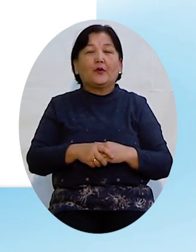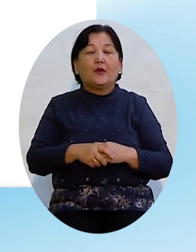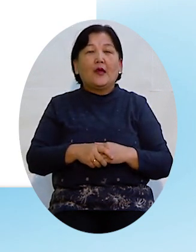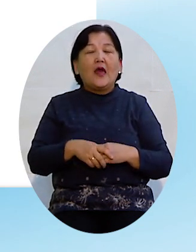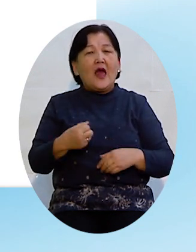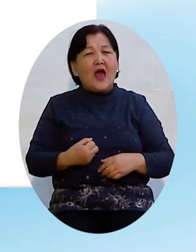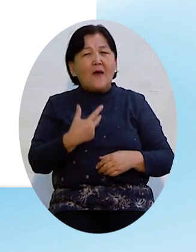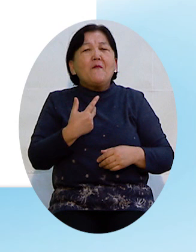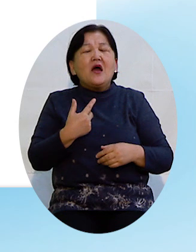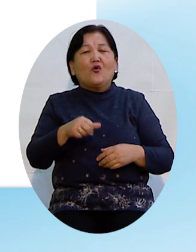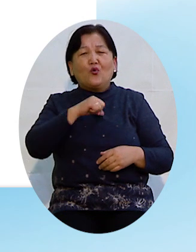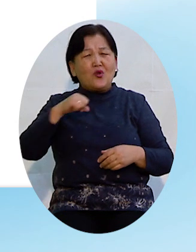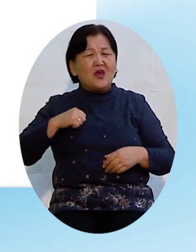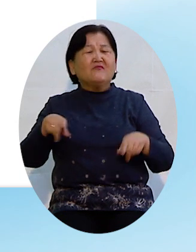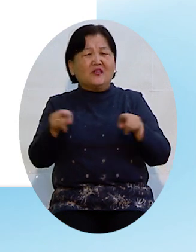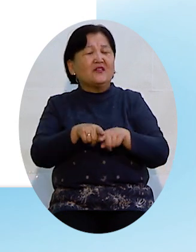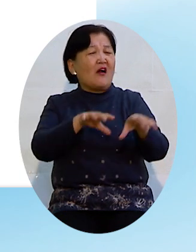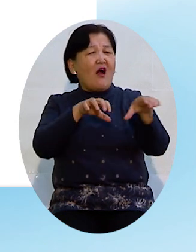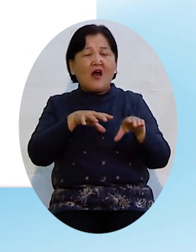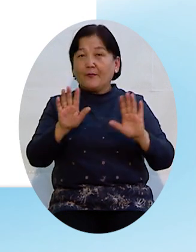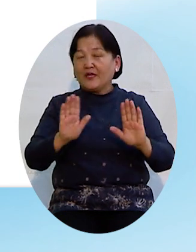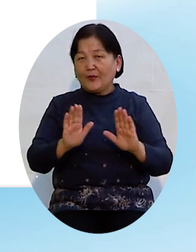Амиач бас харамлаагүй.